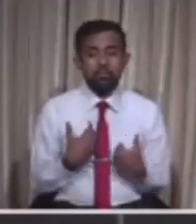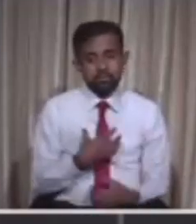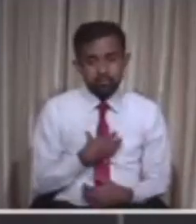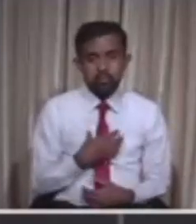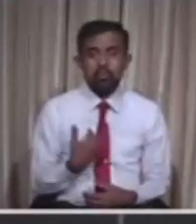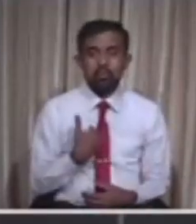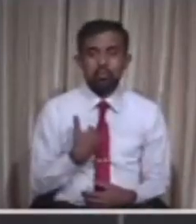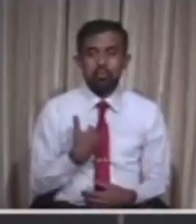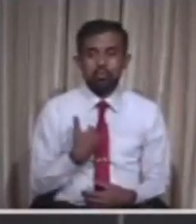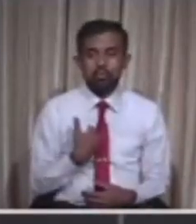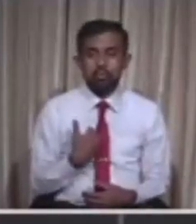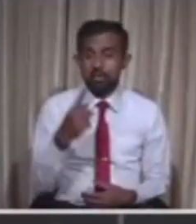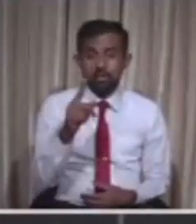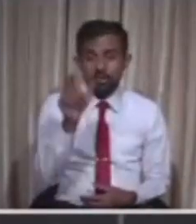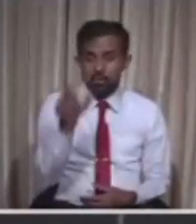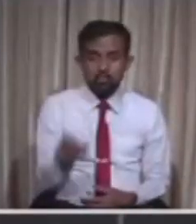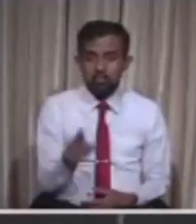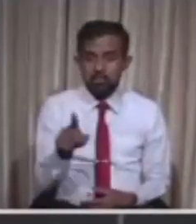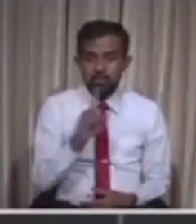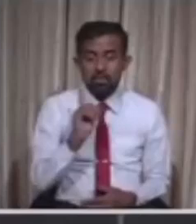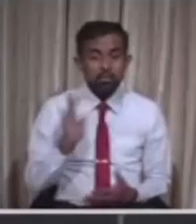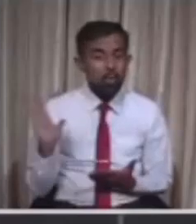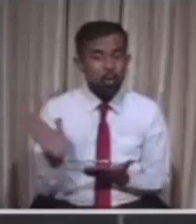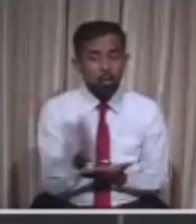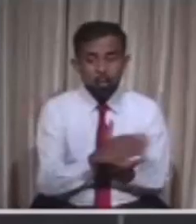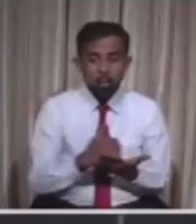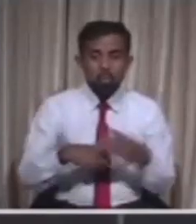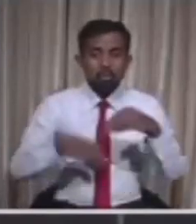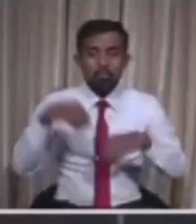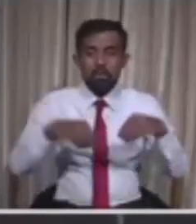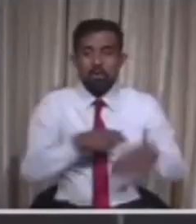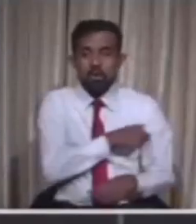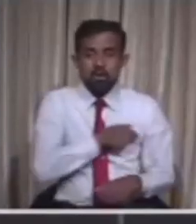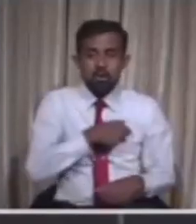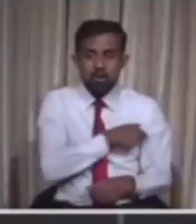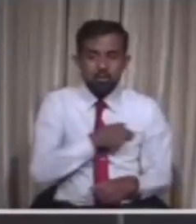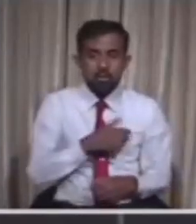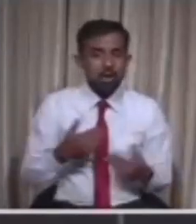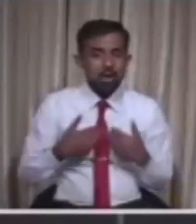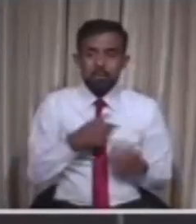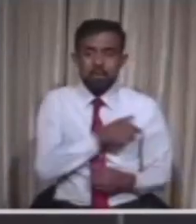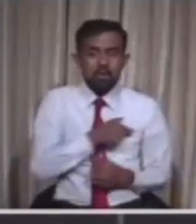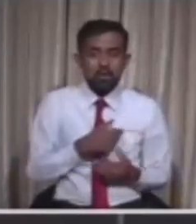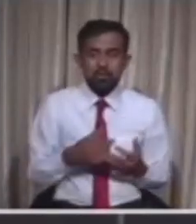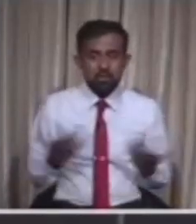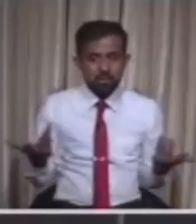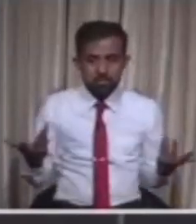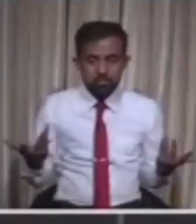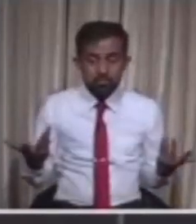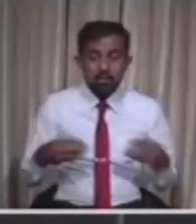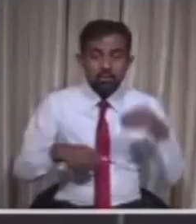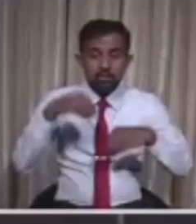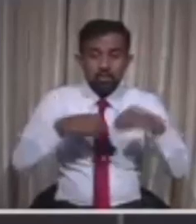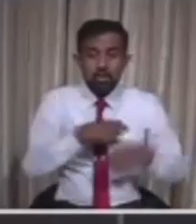ඕනේ මං එක්කෙනෙක්ට නෙවෙයි කියන්නේ මං කියන්නේ මේක සියලු දේශපාලන නායකයන්ට අපි නායකයෝ නෙවෙයි දේශපාලන